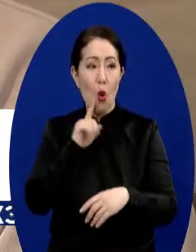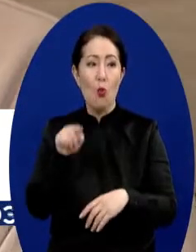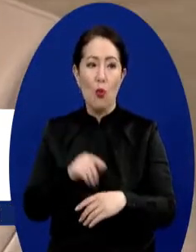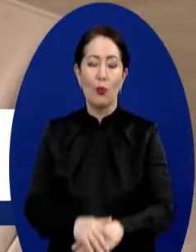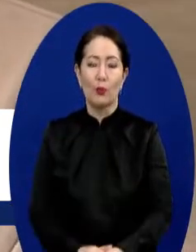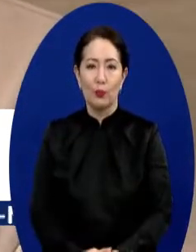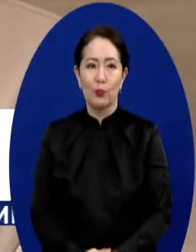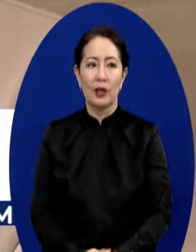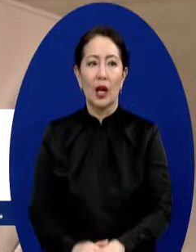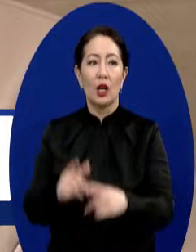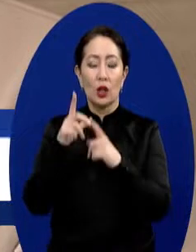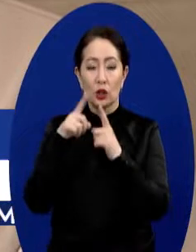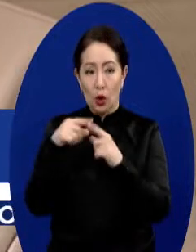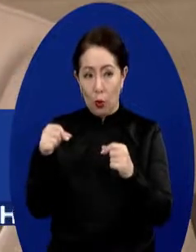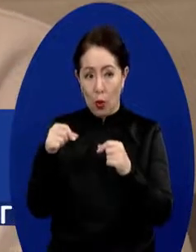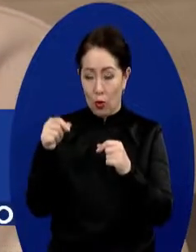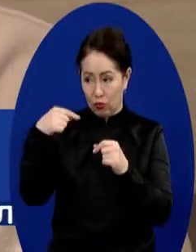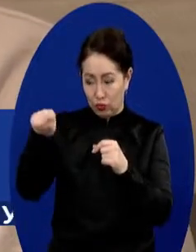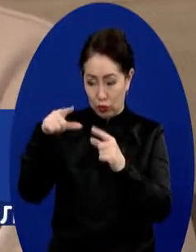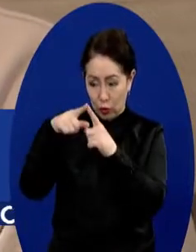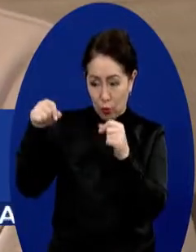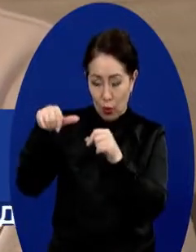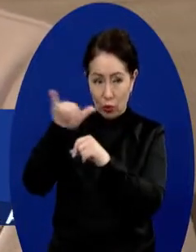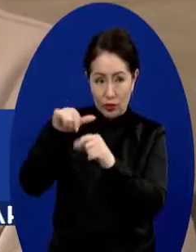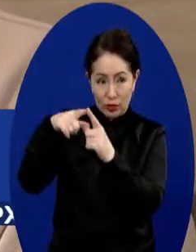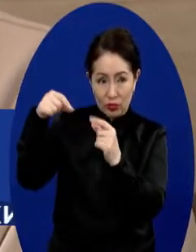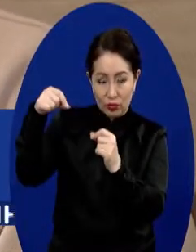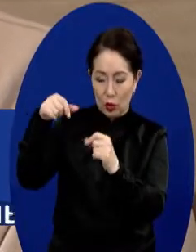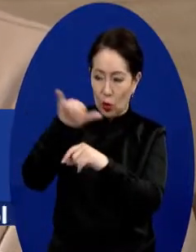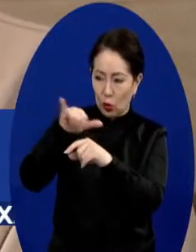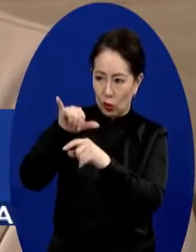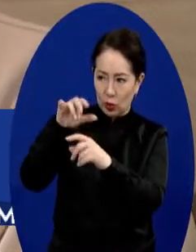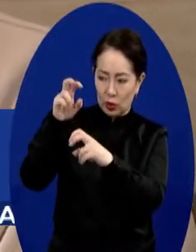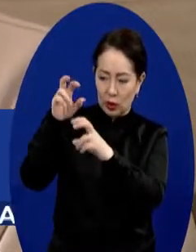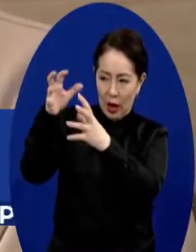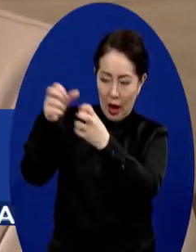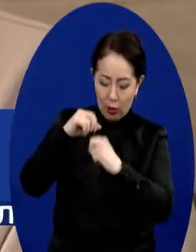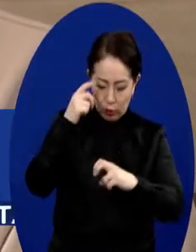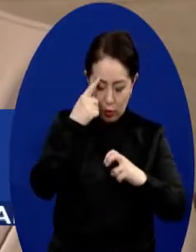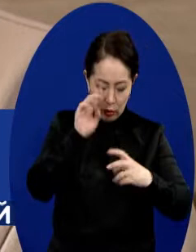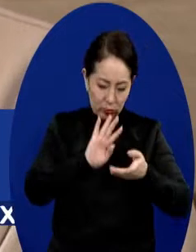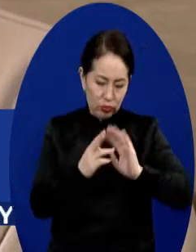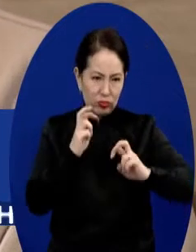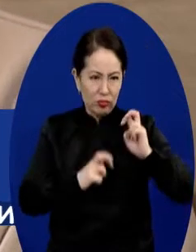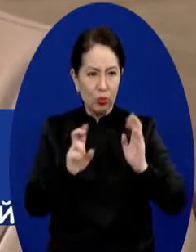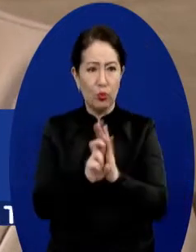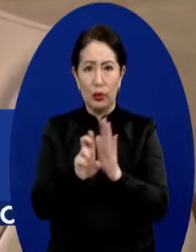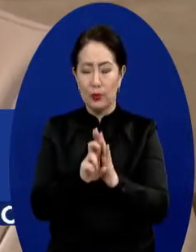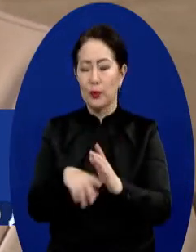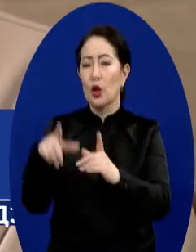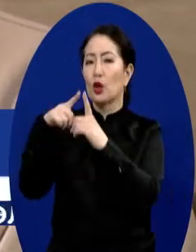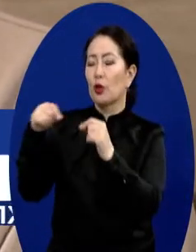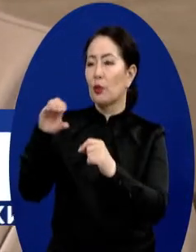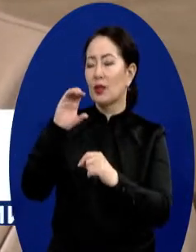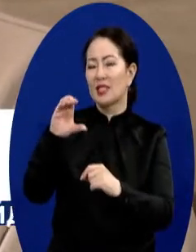Японы үйлдвэрлэлийг ерөнхийдөө Монголд нутагшуулж боломжтой гэж надад санагдсан. Жишээл бол Nippon Steel гээд